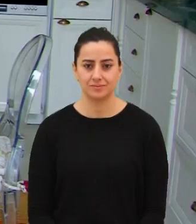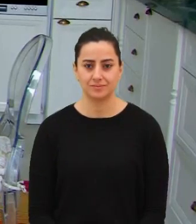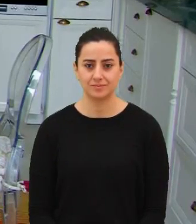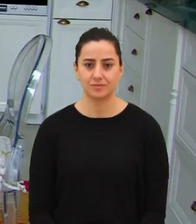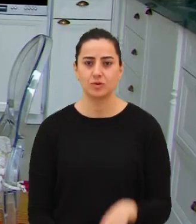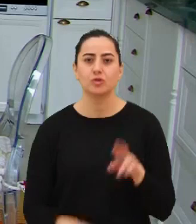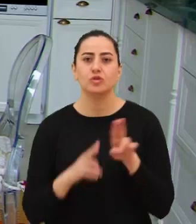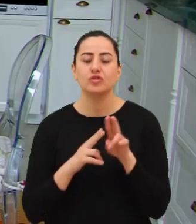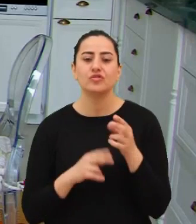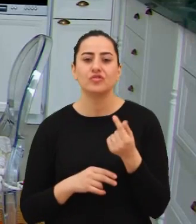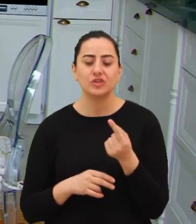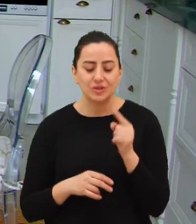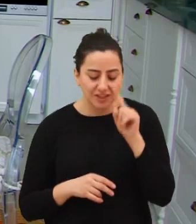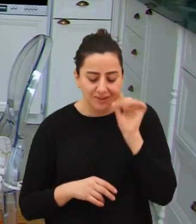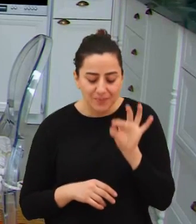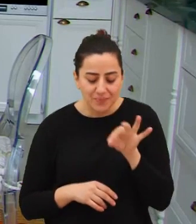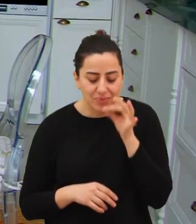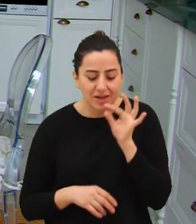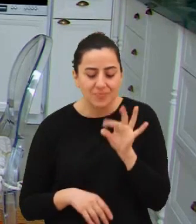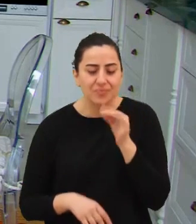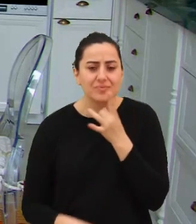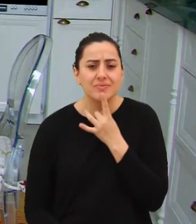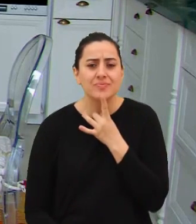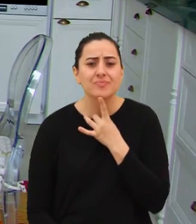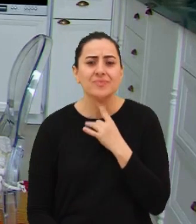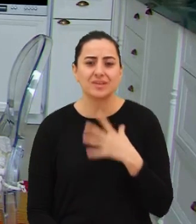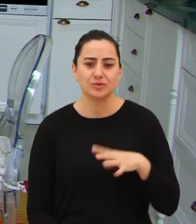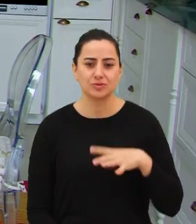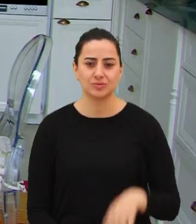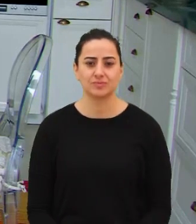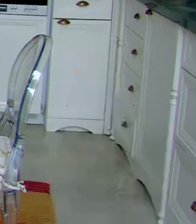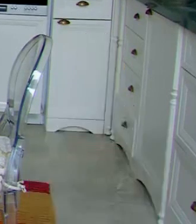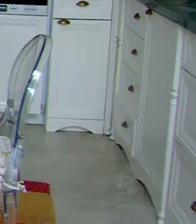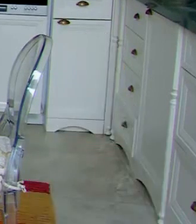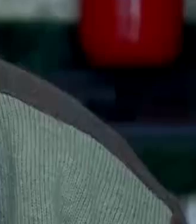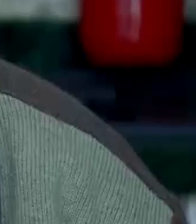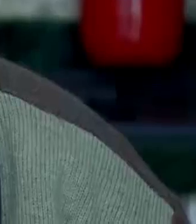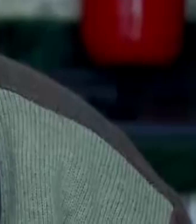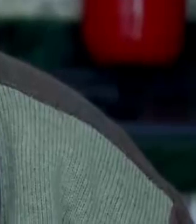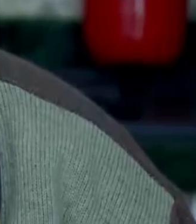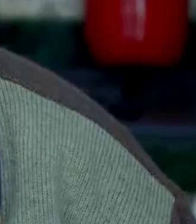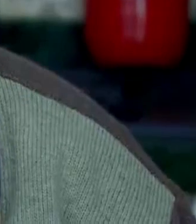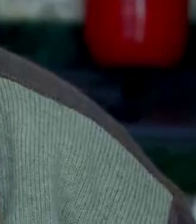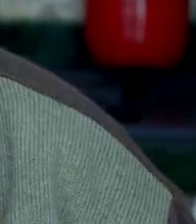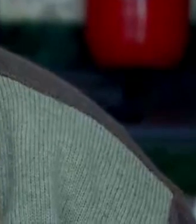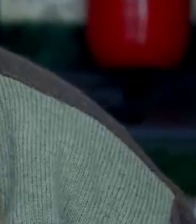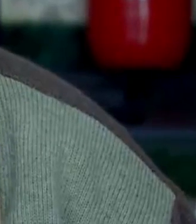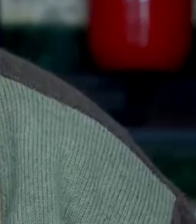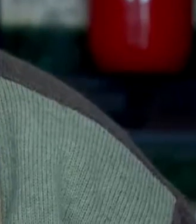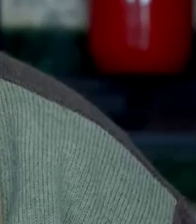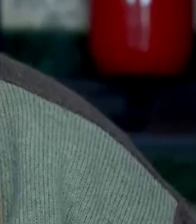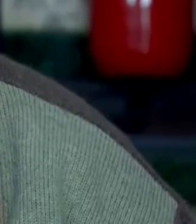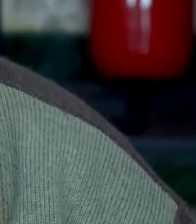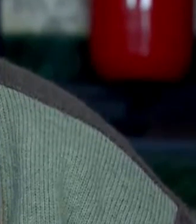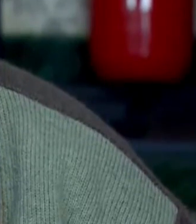Kuru fasulyeyi tek tek yiyeceksin. Tadını tek tek alacaksın. Fasulyeyi yerken büyük bir haz